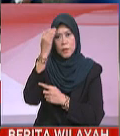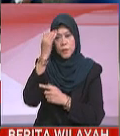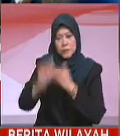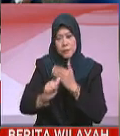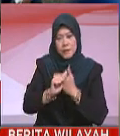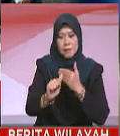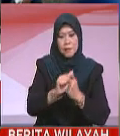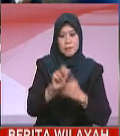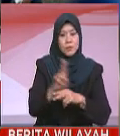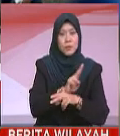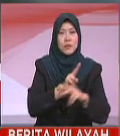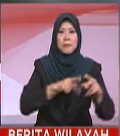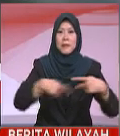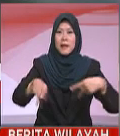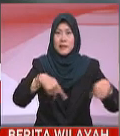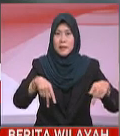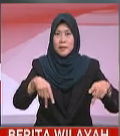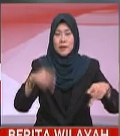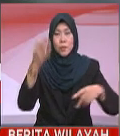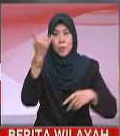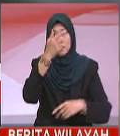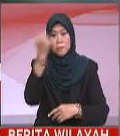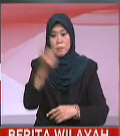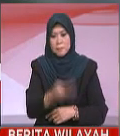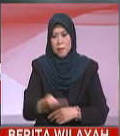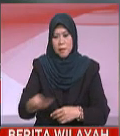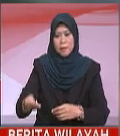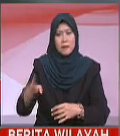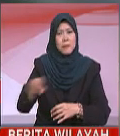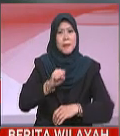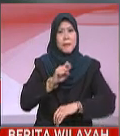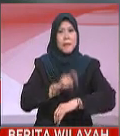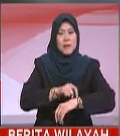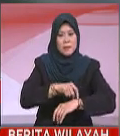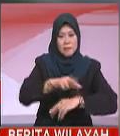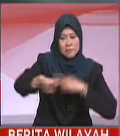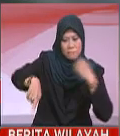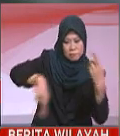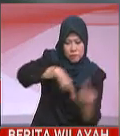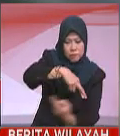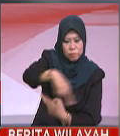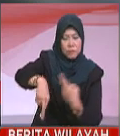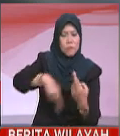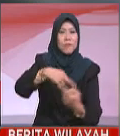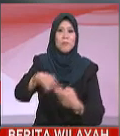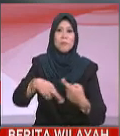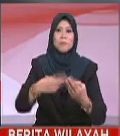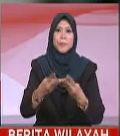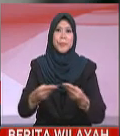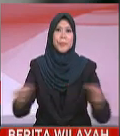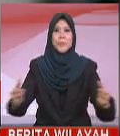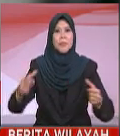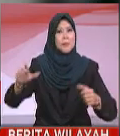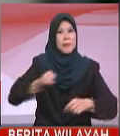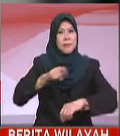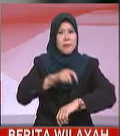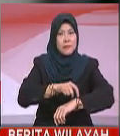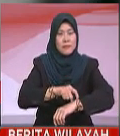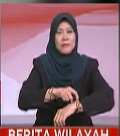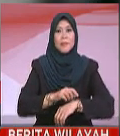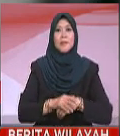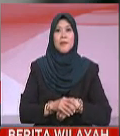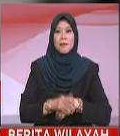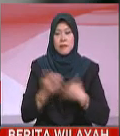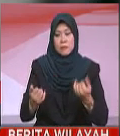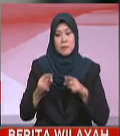risiko penggunaan plastik memandangkan bahan itu mengambil masa yang paling lama untuk diuraikan. Ia juga selaras